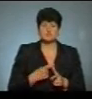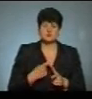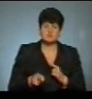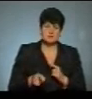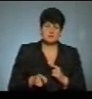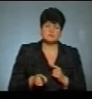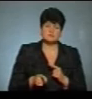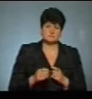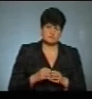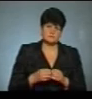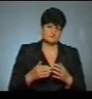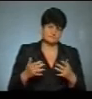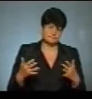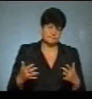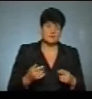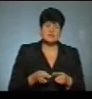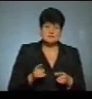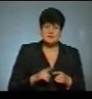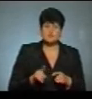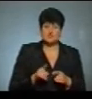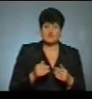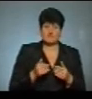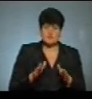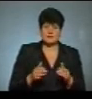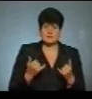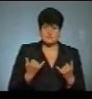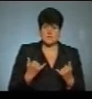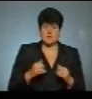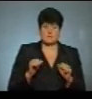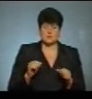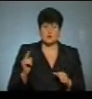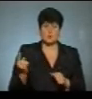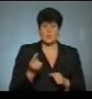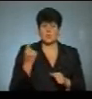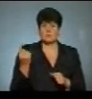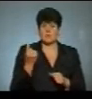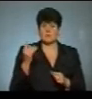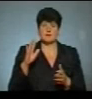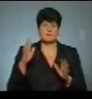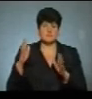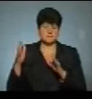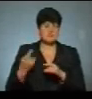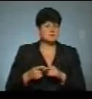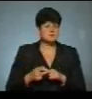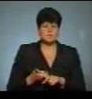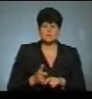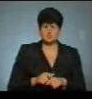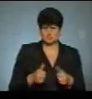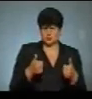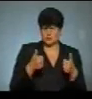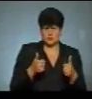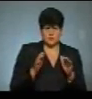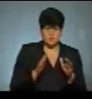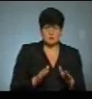навіть патологічних. І тому оце, що відкрили зараз можливість прогулюватись в парку, це дуже добре, тому